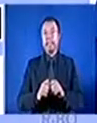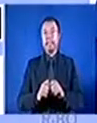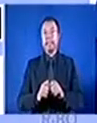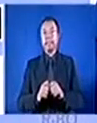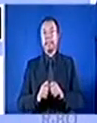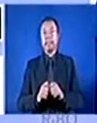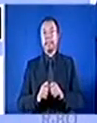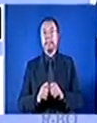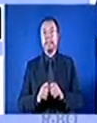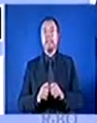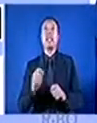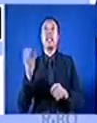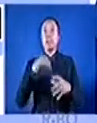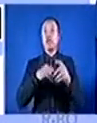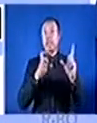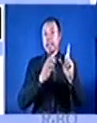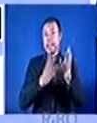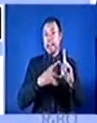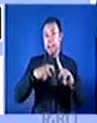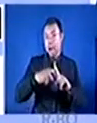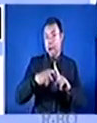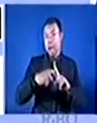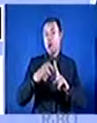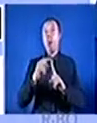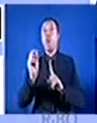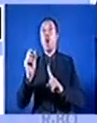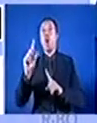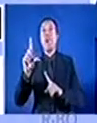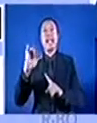baik SMK, politeknik,